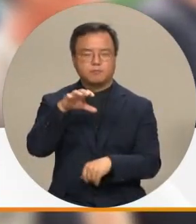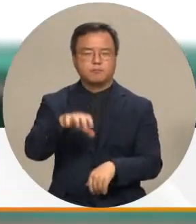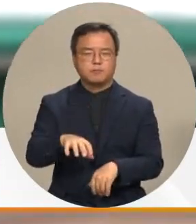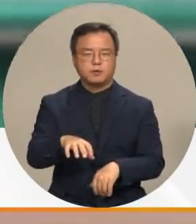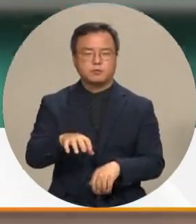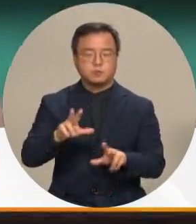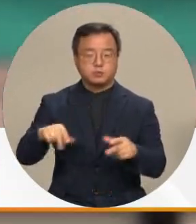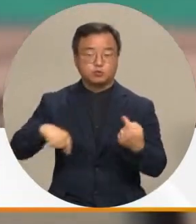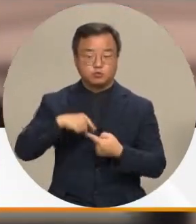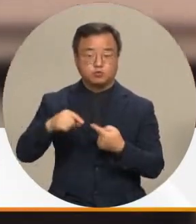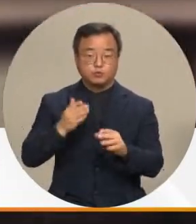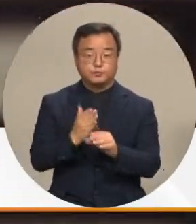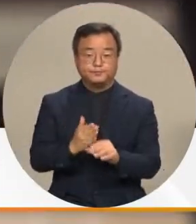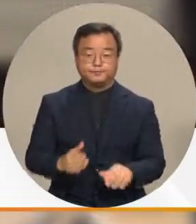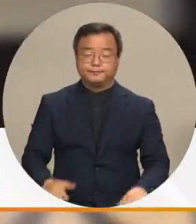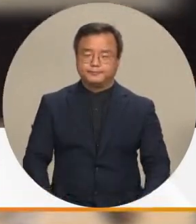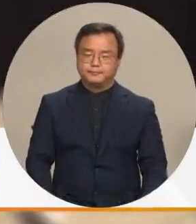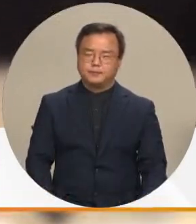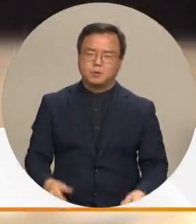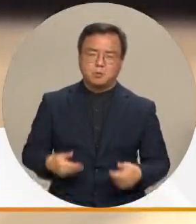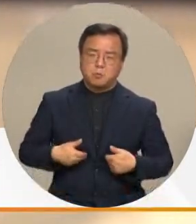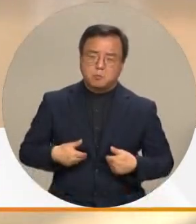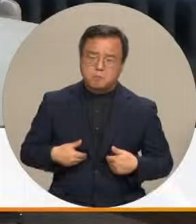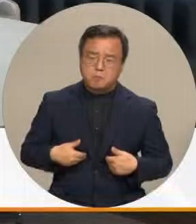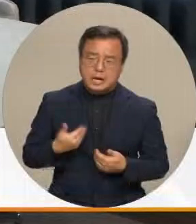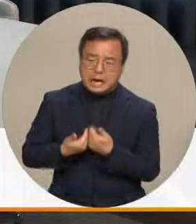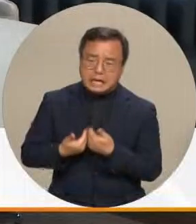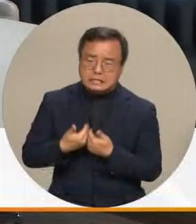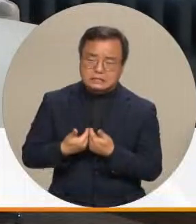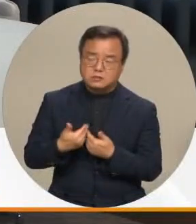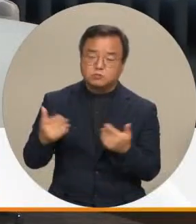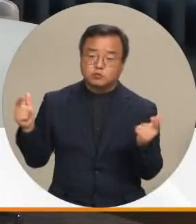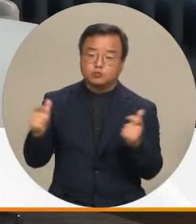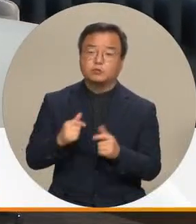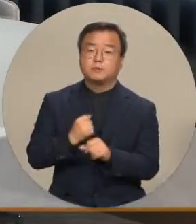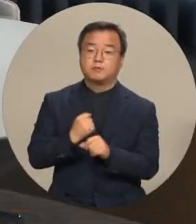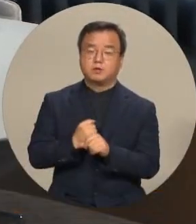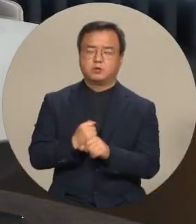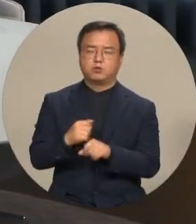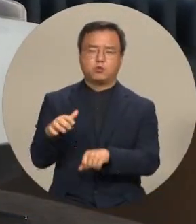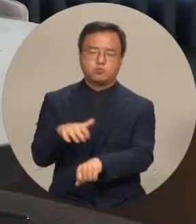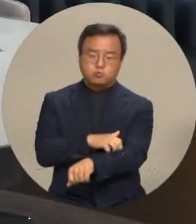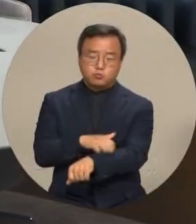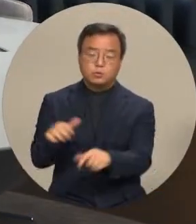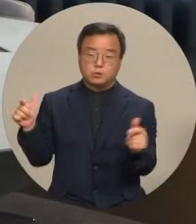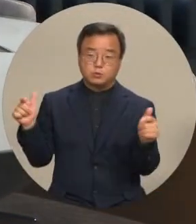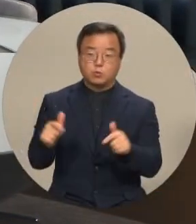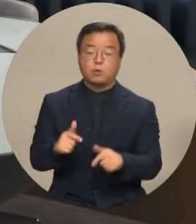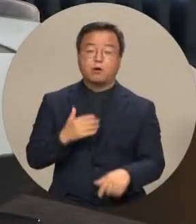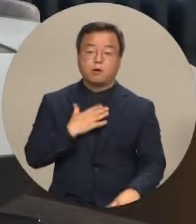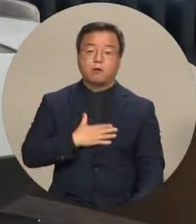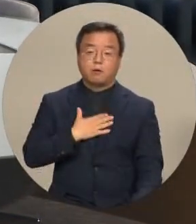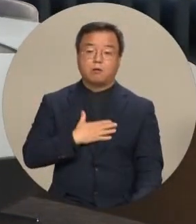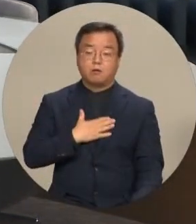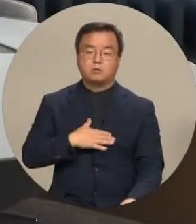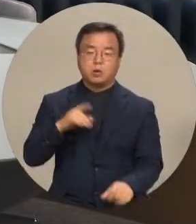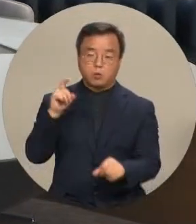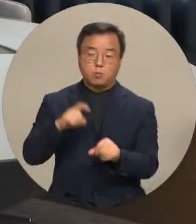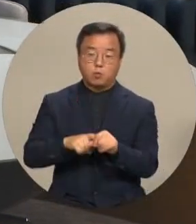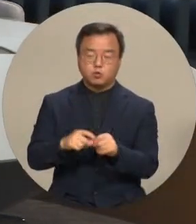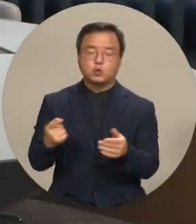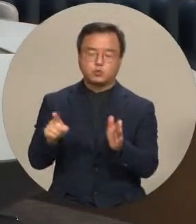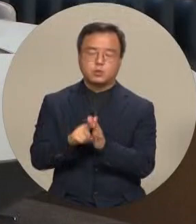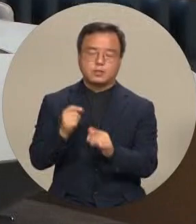옹기창고를 현재 진행하고 있습니다네 불필요한 갈등도 줄이고 또 주민이의 어떤 불편도 해소하고 이렇게 이런 목적을 위해서